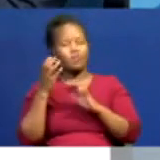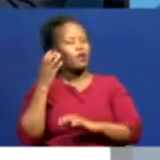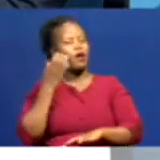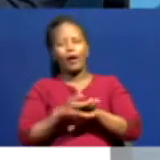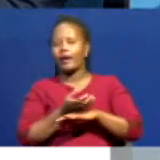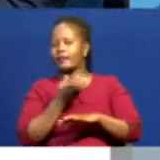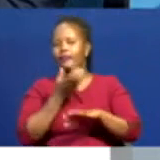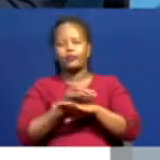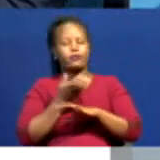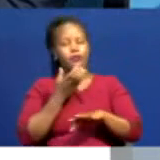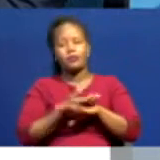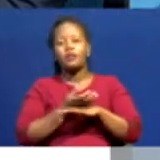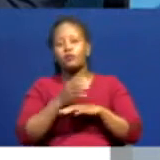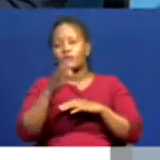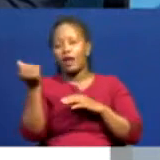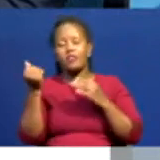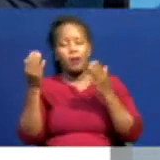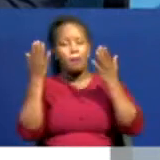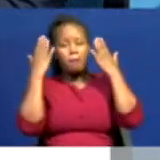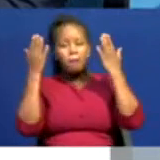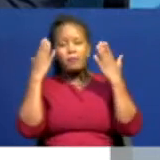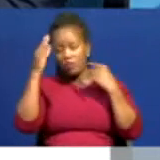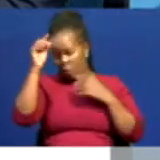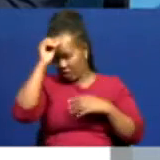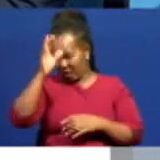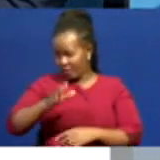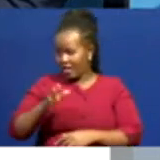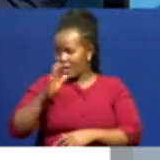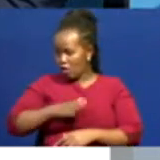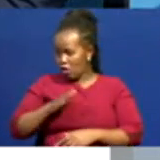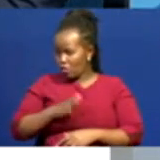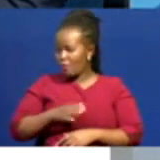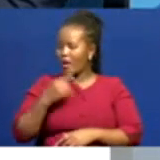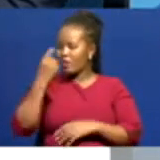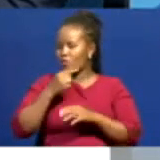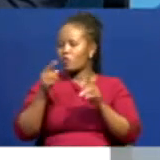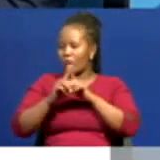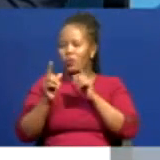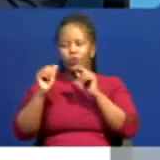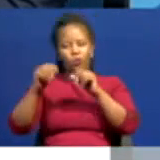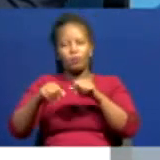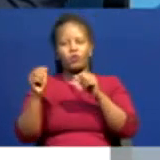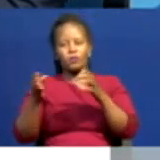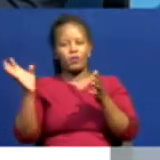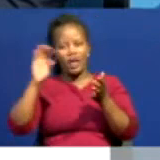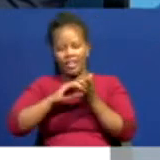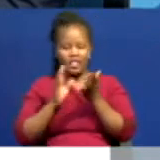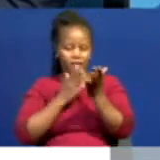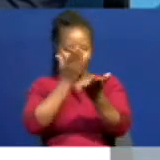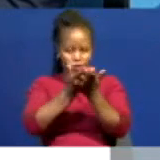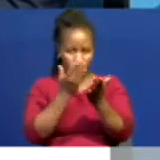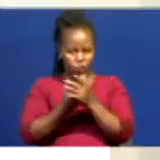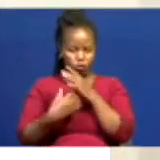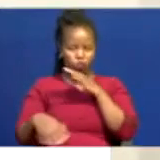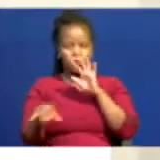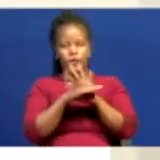kangaja kwa mwenzake wa Meru Kawera Mwangaza, ambaye huenda akakabiliwa na hoja nyingine ya kumuondoa mamlakani.